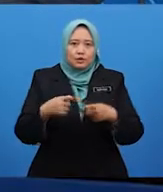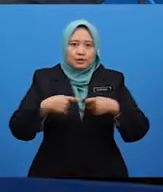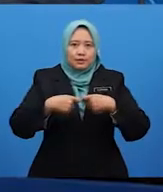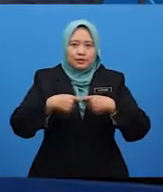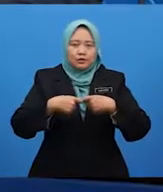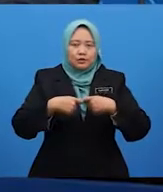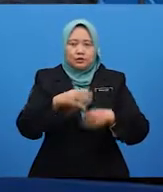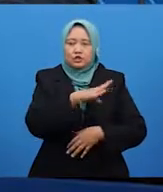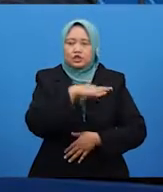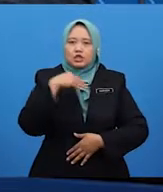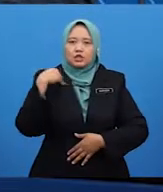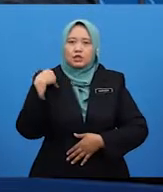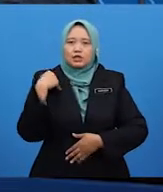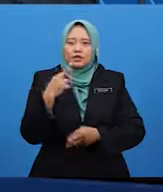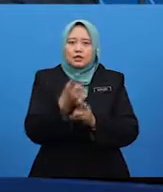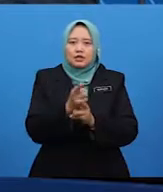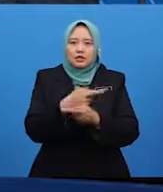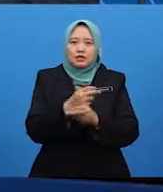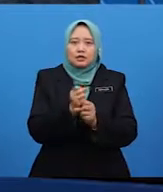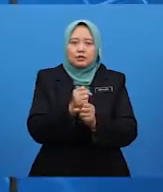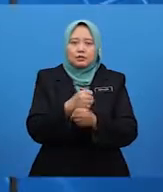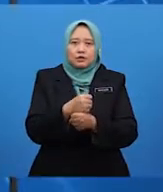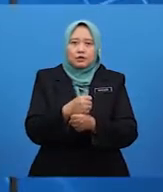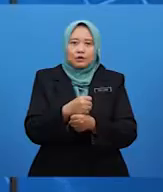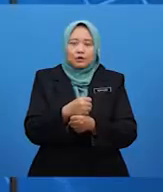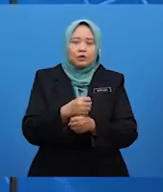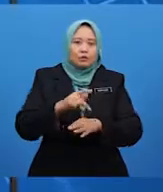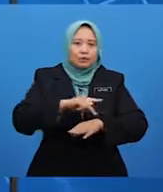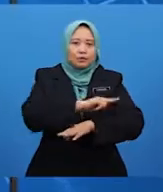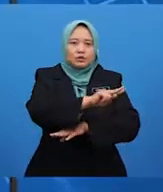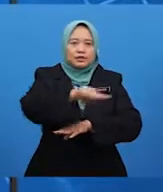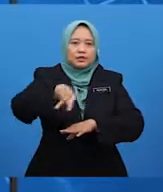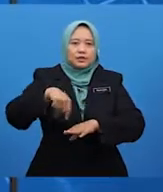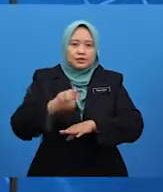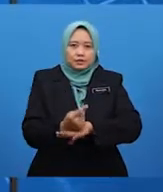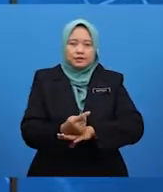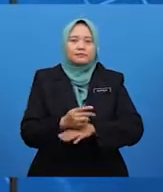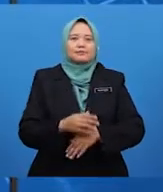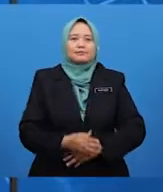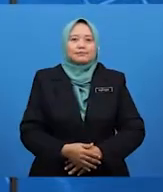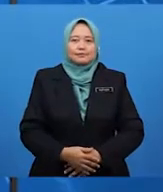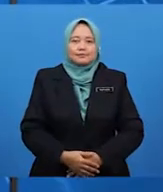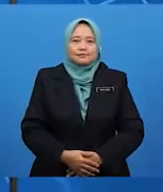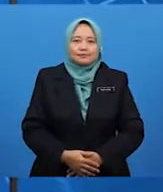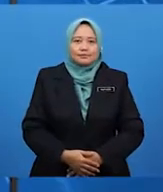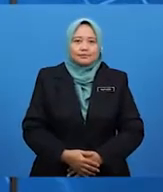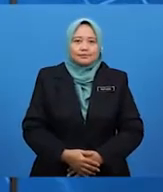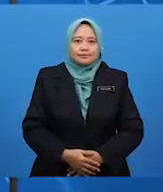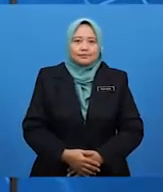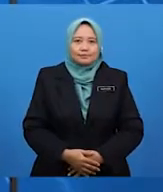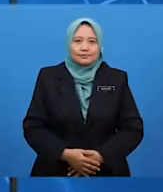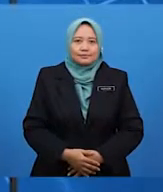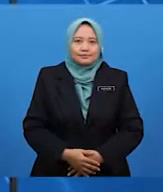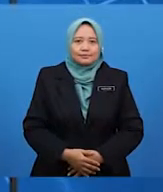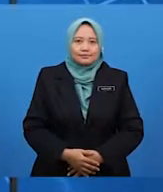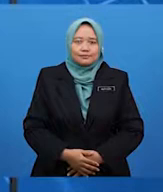kedua-dua ini, Cikgu Arif dan Cikgu Wan? Mungkin boleh berkongsi pada hari ini? Okey, baik. Terima kasih Cikgu Don. Ha, betul tu. Kita ada lagi